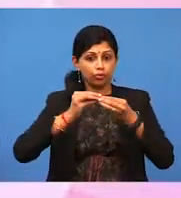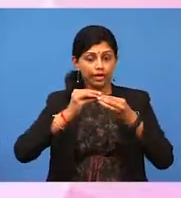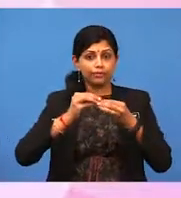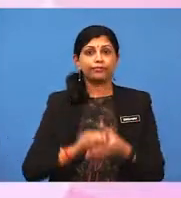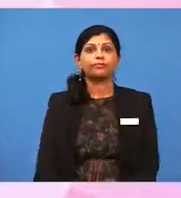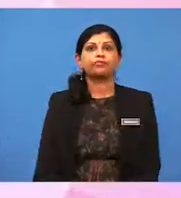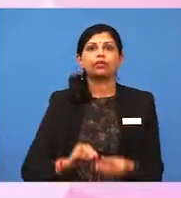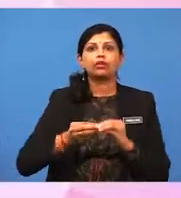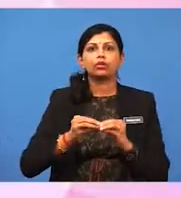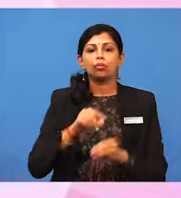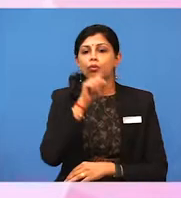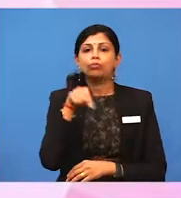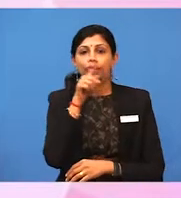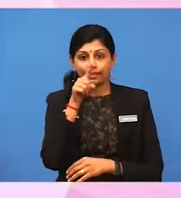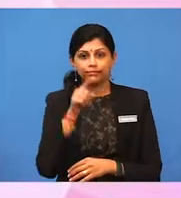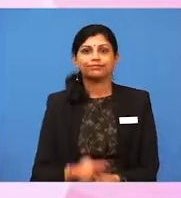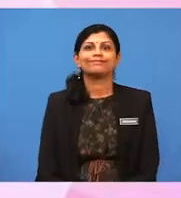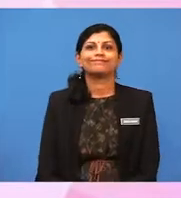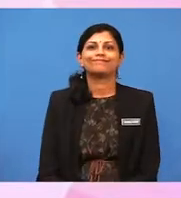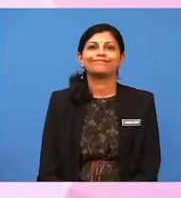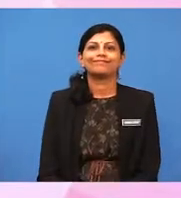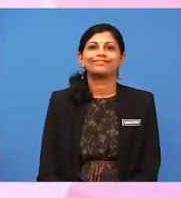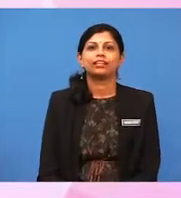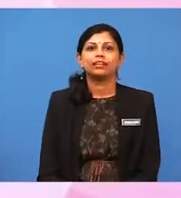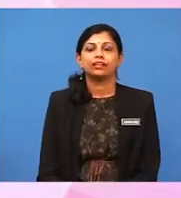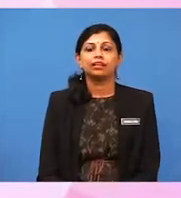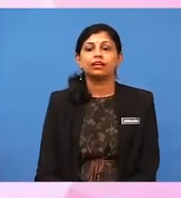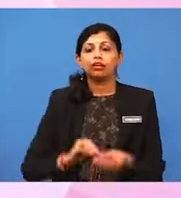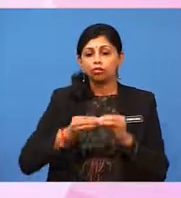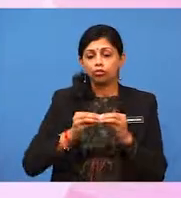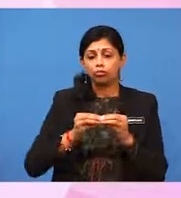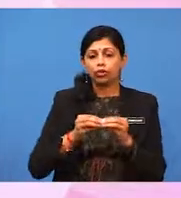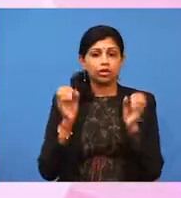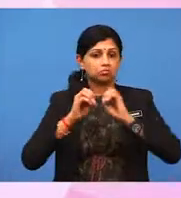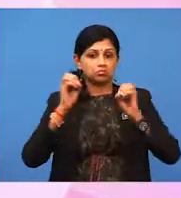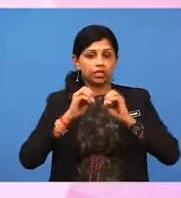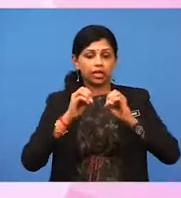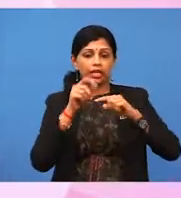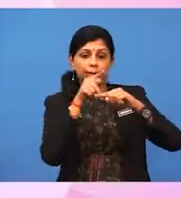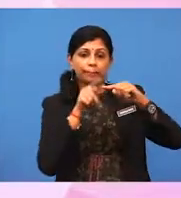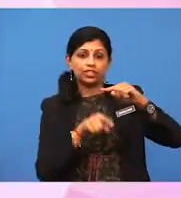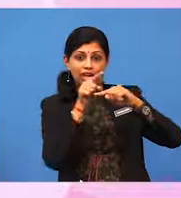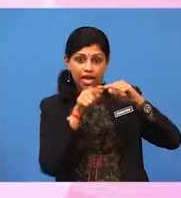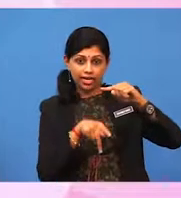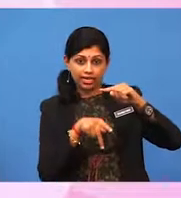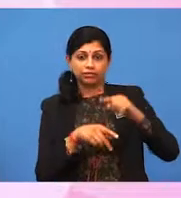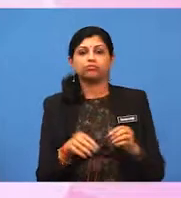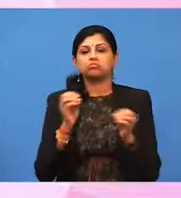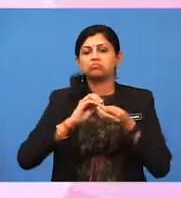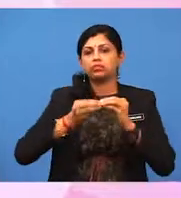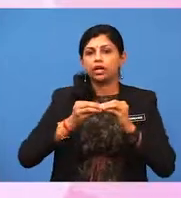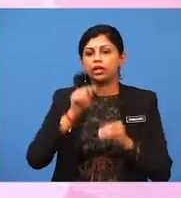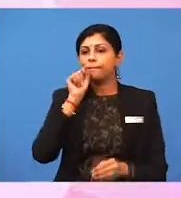sebagai nombor bulat. Integer adalah satu nombor yang tidak mengandungi pecahan atau tidak mempunyai